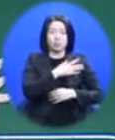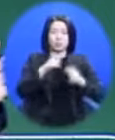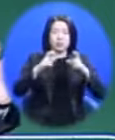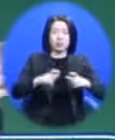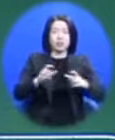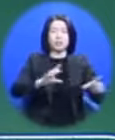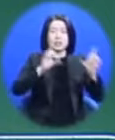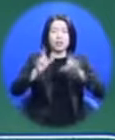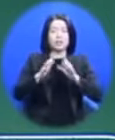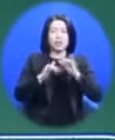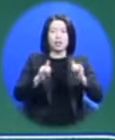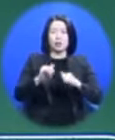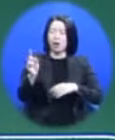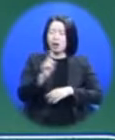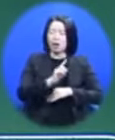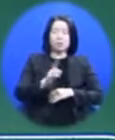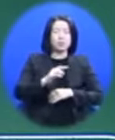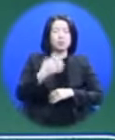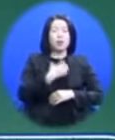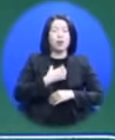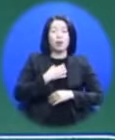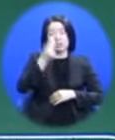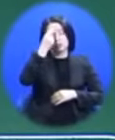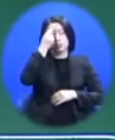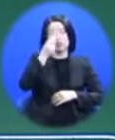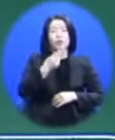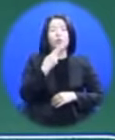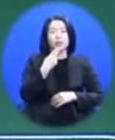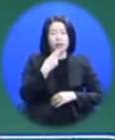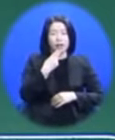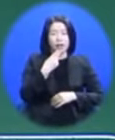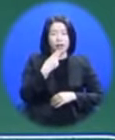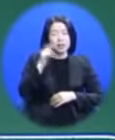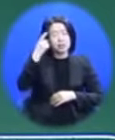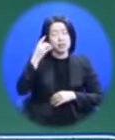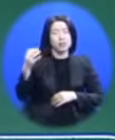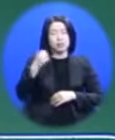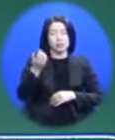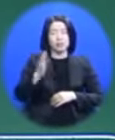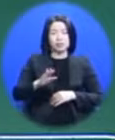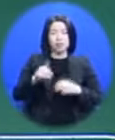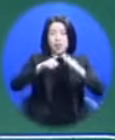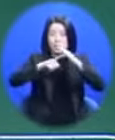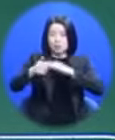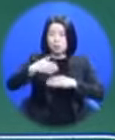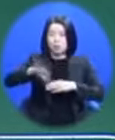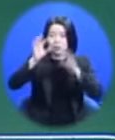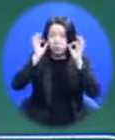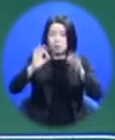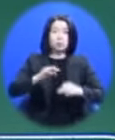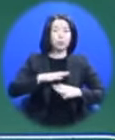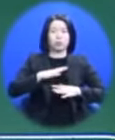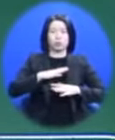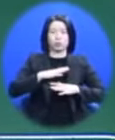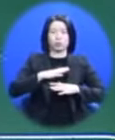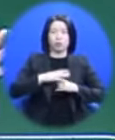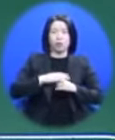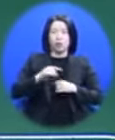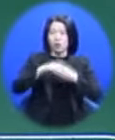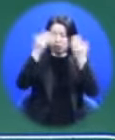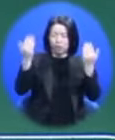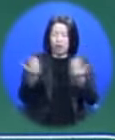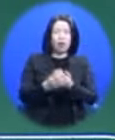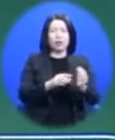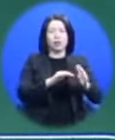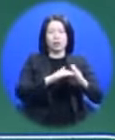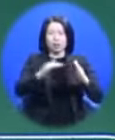사람은 아무 걱정 근심이 없겠다 그랬는데요, 신방을 가면서 놀랬다는 거예요. 부유해 보이는데 가보니까 다